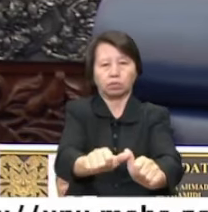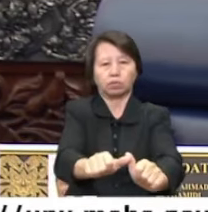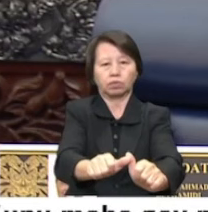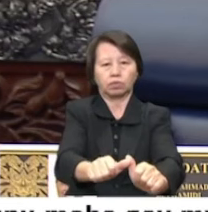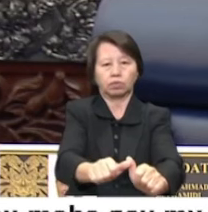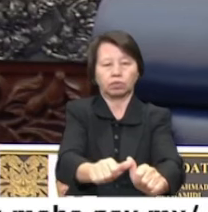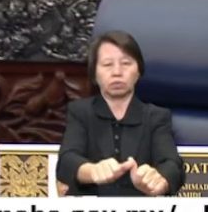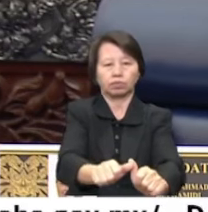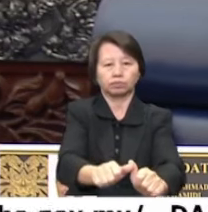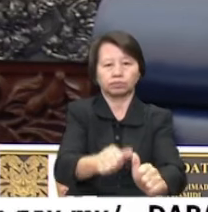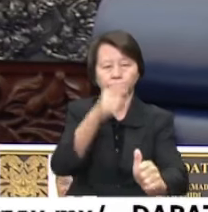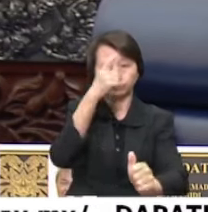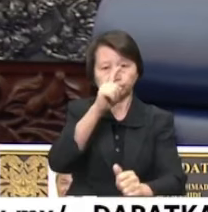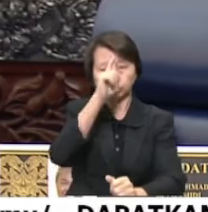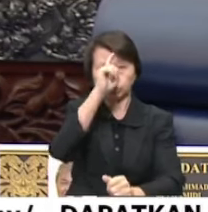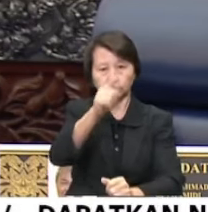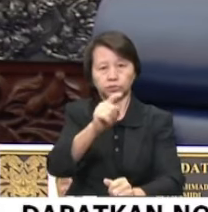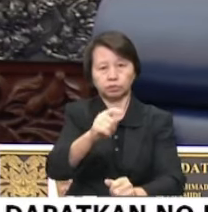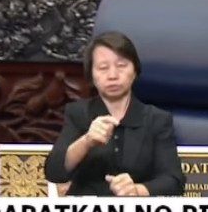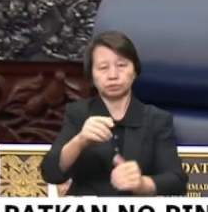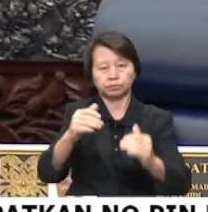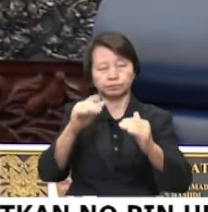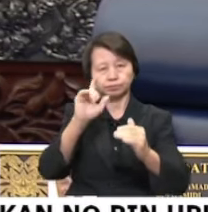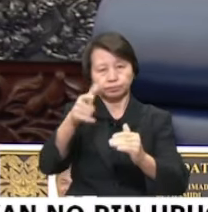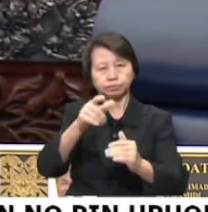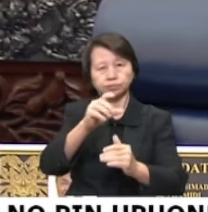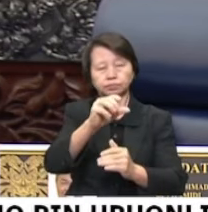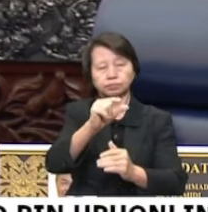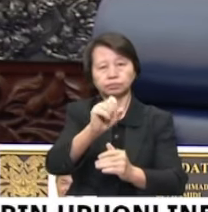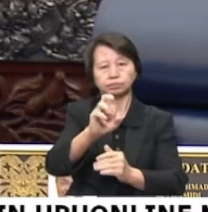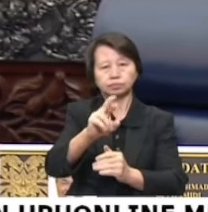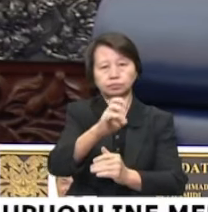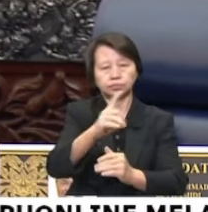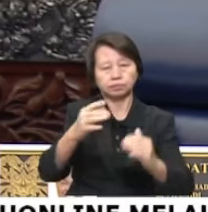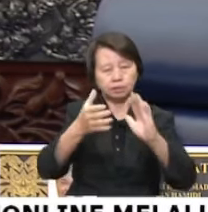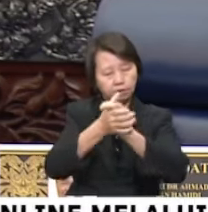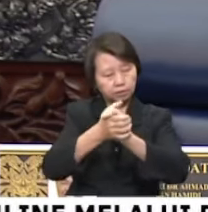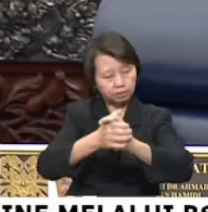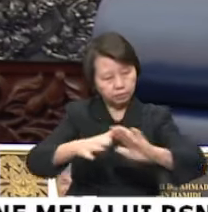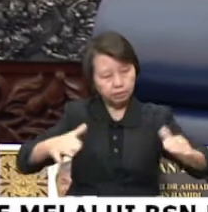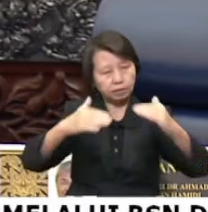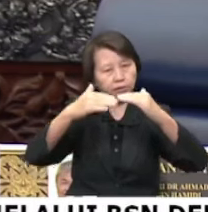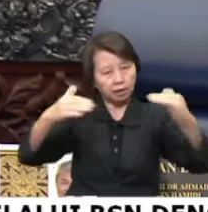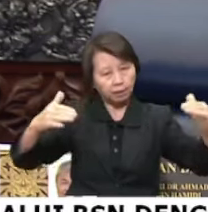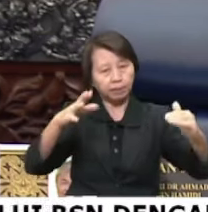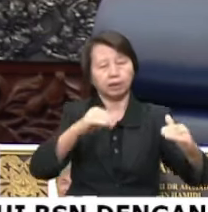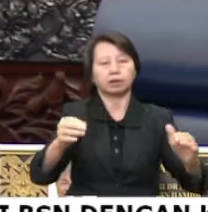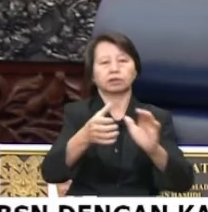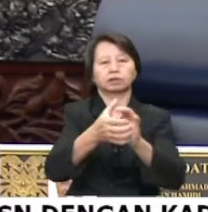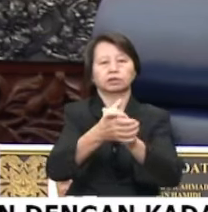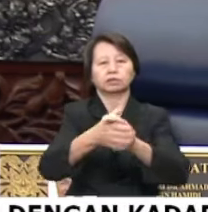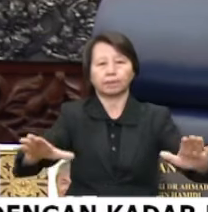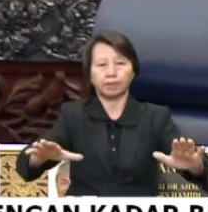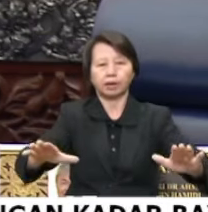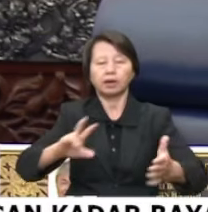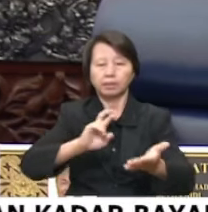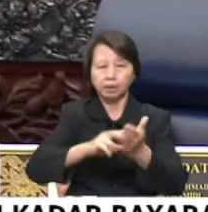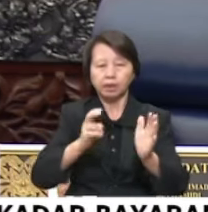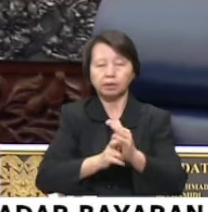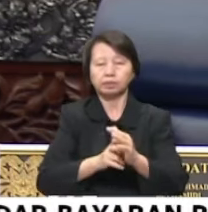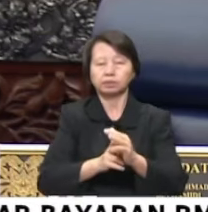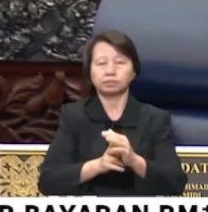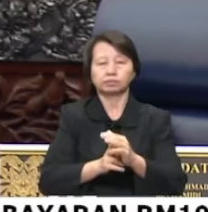ke grid untuk pastikan grid itu nanti akan stable dan selamat. Jadi maknanya